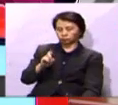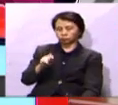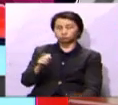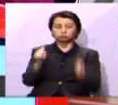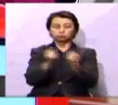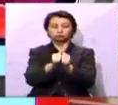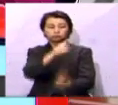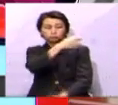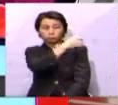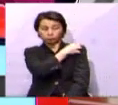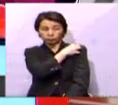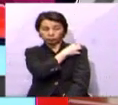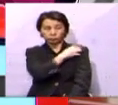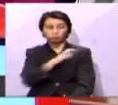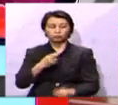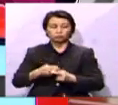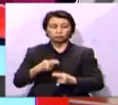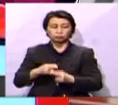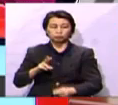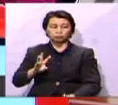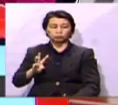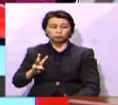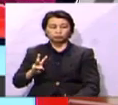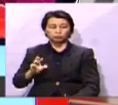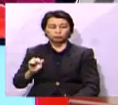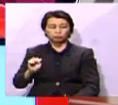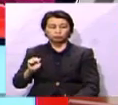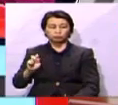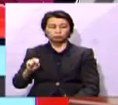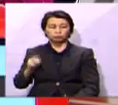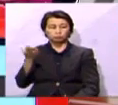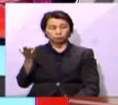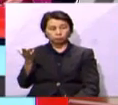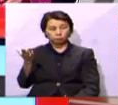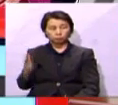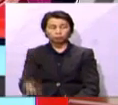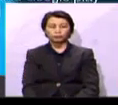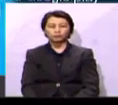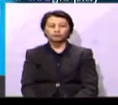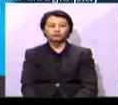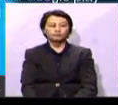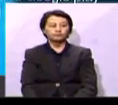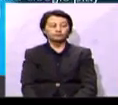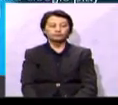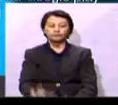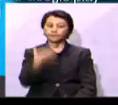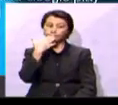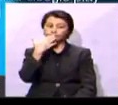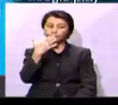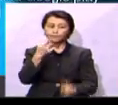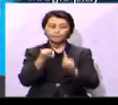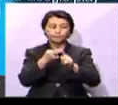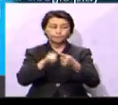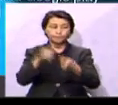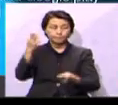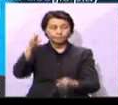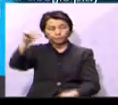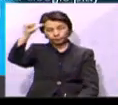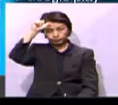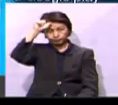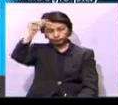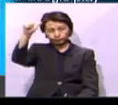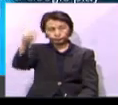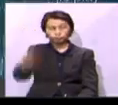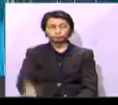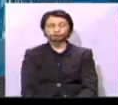bersama pegawainya, Wan Muhammad Hafiz Husin. Ya, silakan Wan. Terima kasih rakan penyampai dan kasih. Assalamualaikum dan